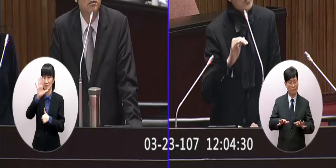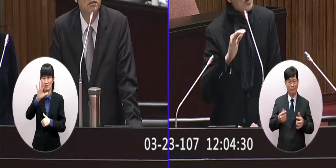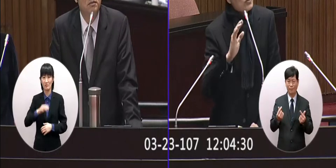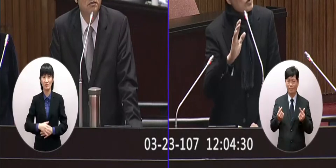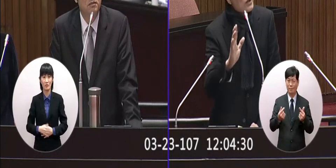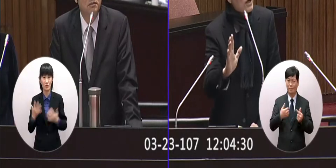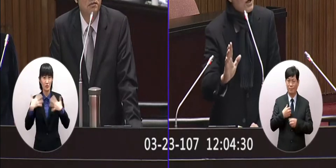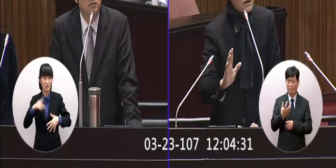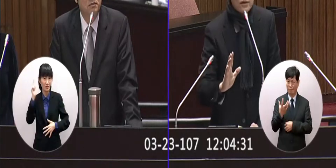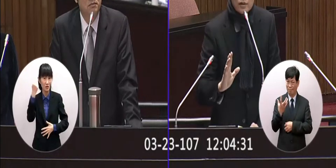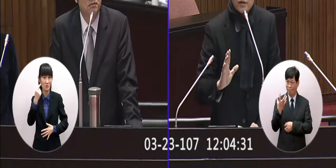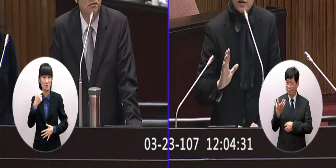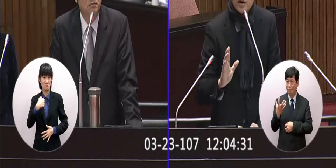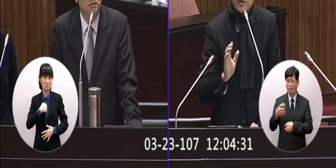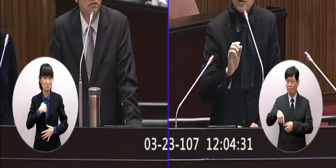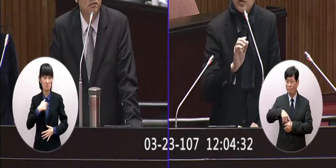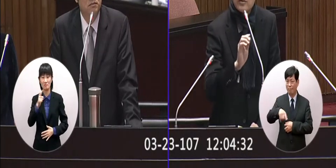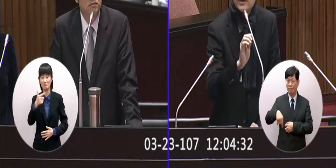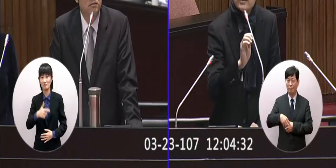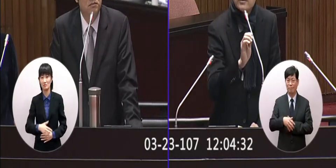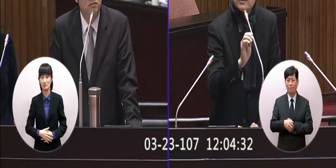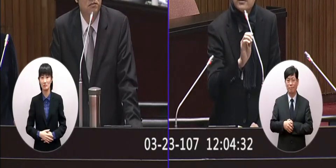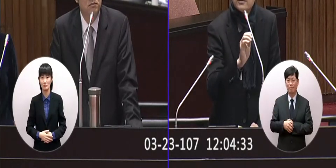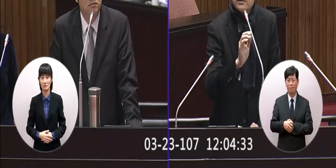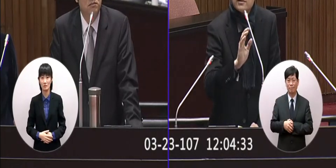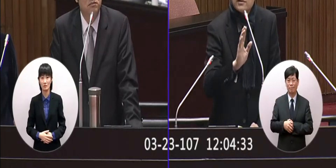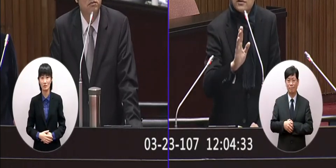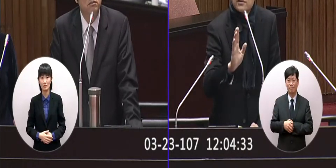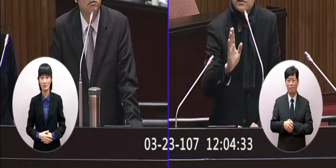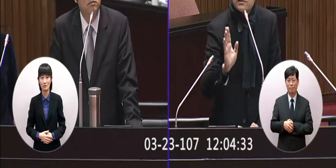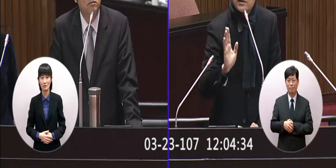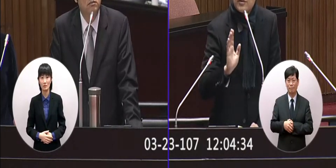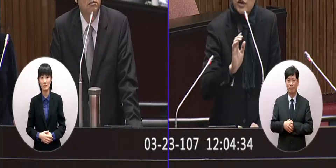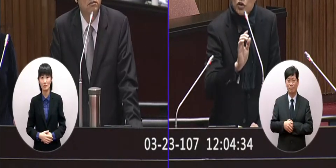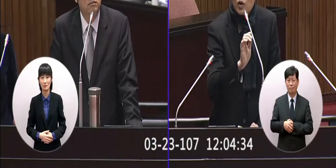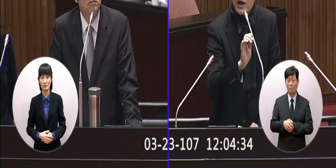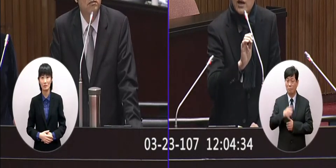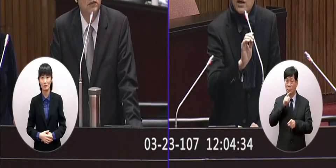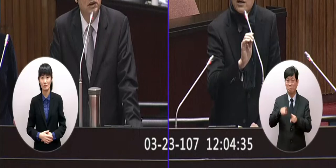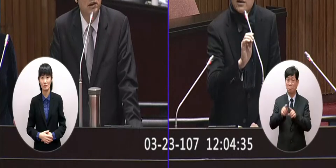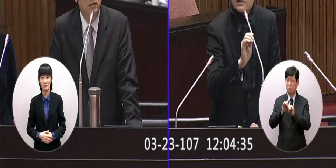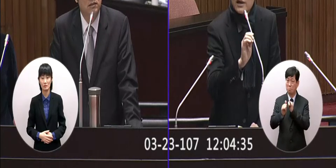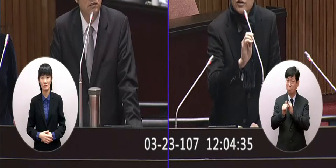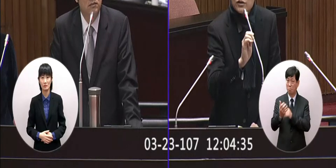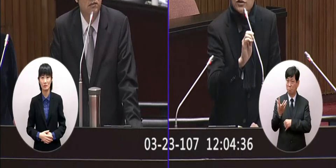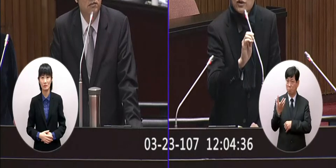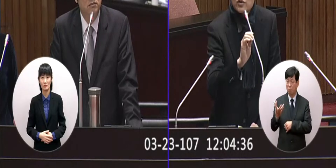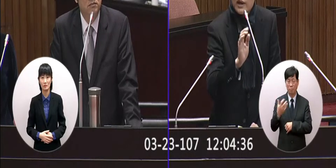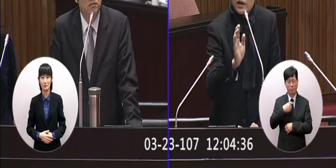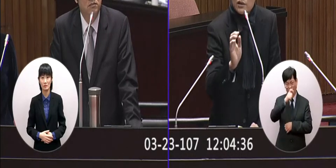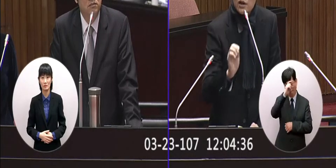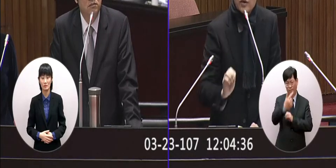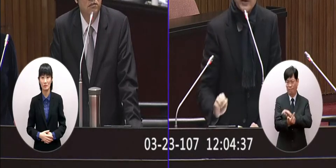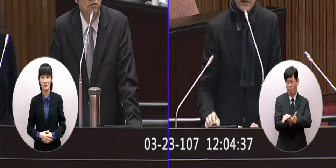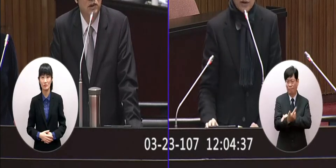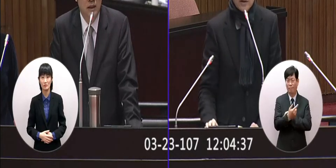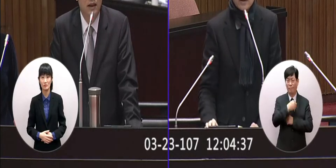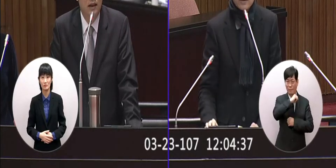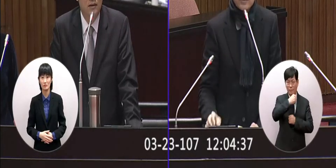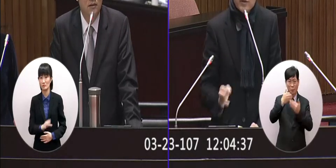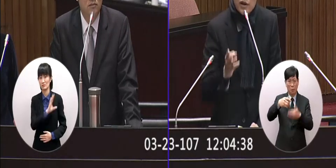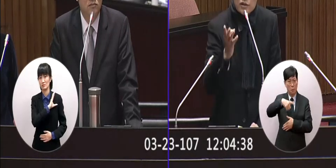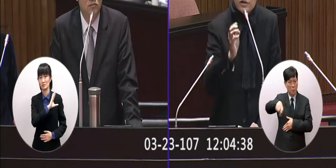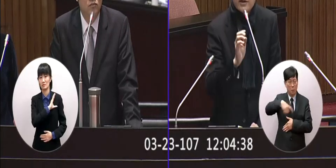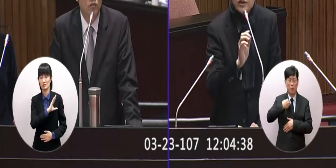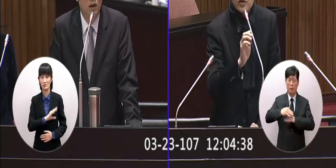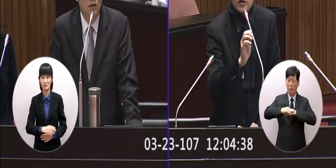哈，多数的哦，我们那个民众啊。 是， 大家都希望说两岸是和平的。 啊，当